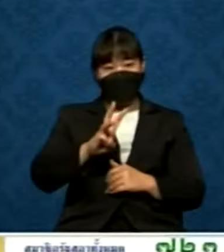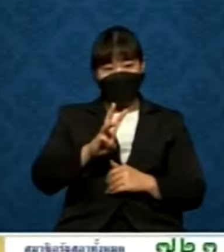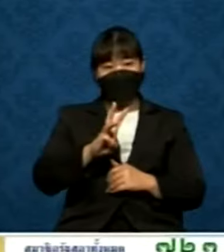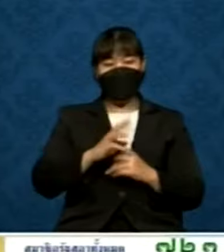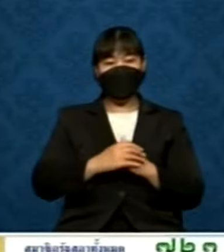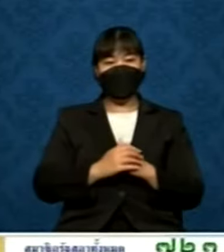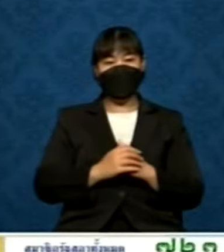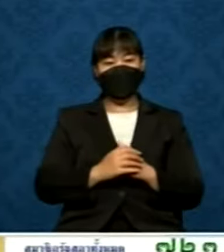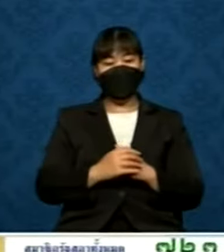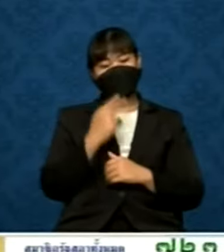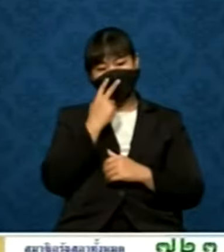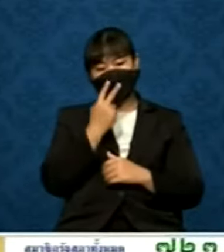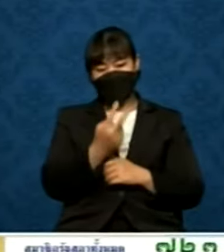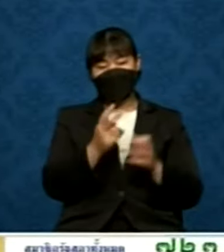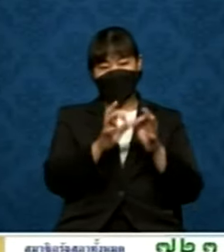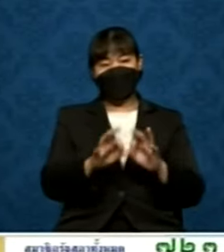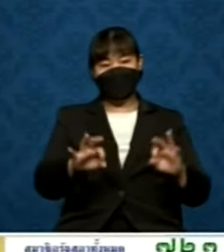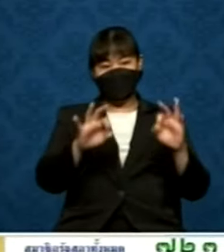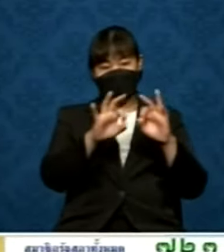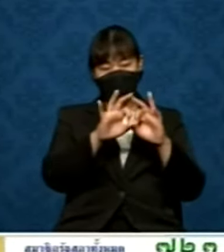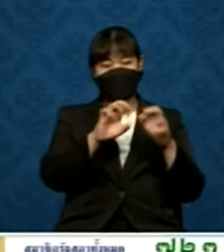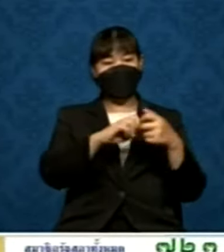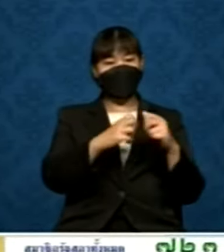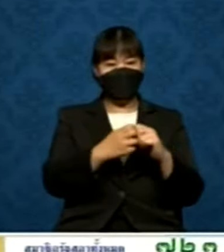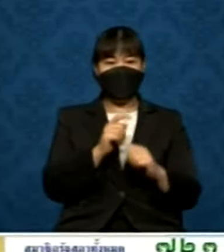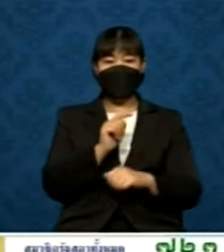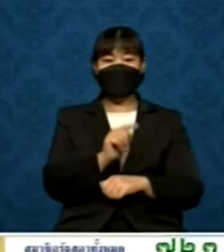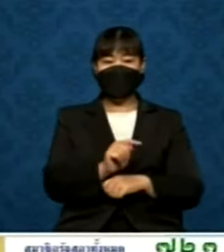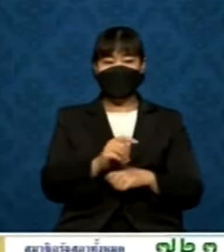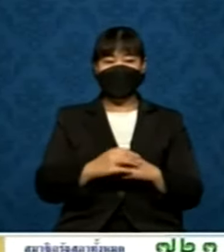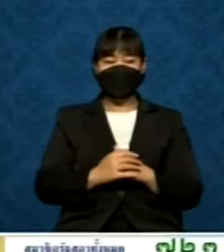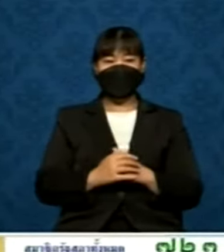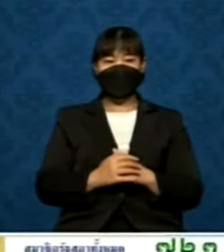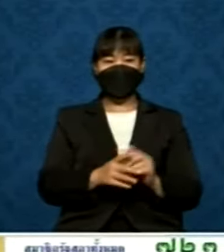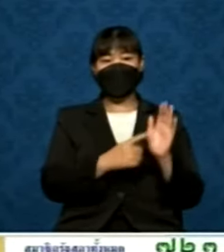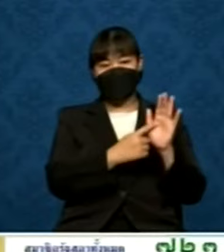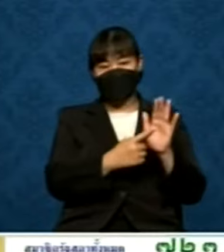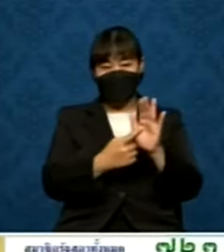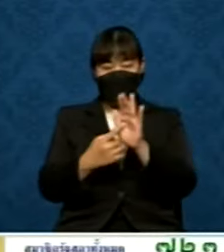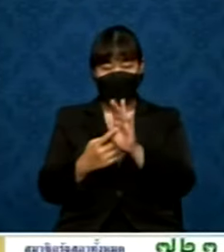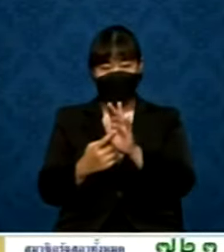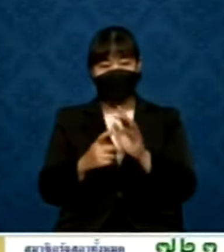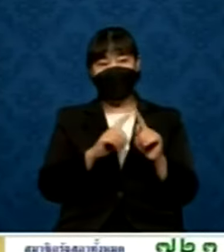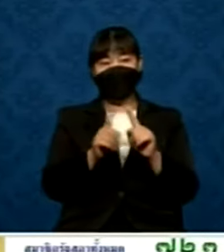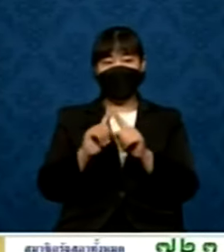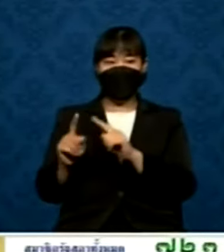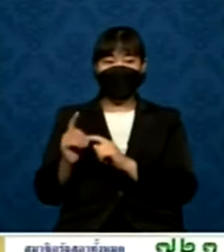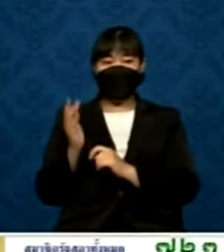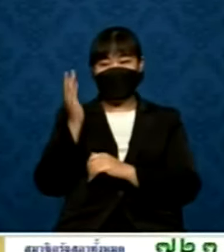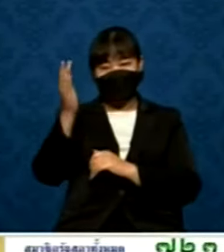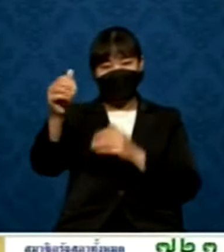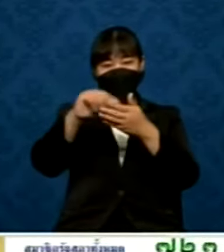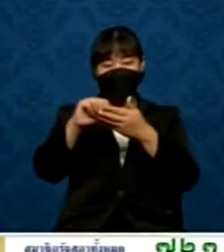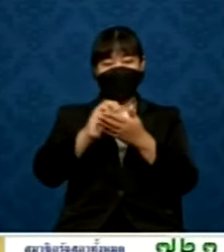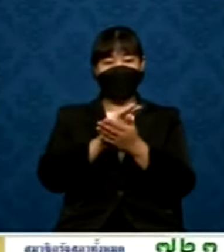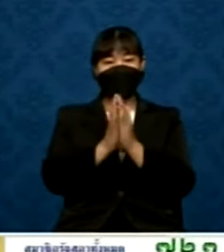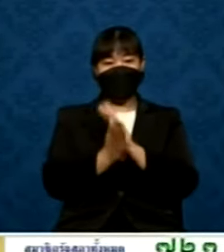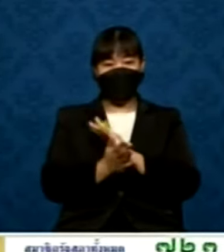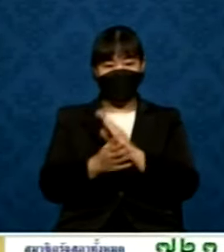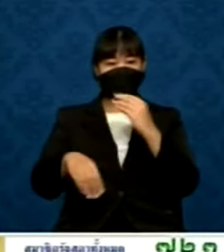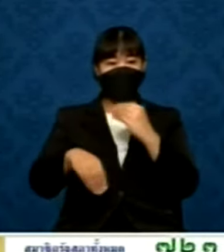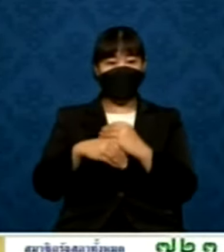งเห็นประเด็นถึงความสำคัญของเรื่องเหล่านี้จริงๆแล้วเรามีตัวแบบตั้งหลายที่นะครับอนาคตอาจจะปรับปรุงเพิ่มเติมก็ได้ว่าถ้าประเ